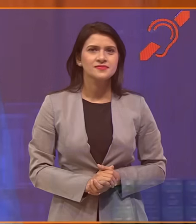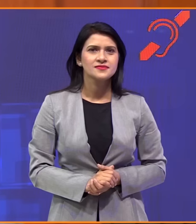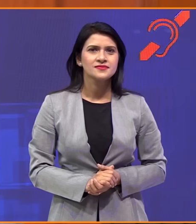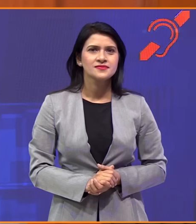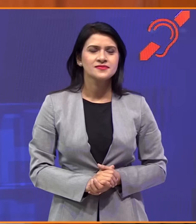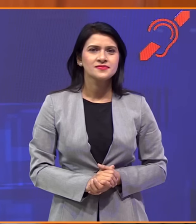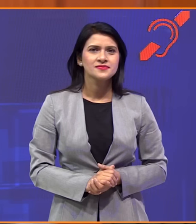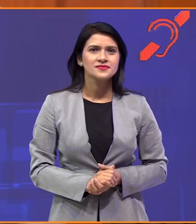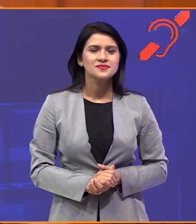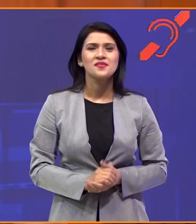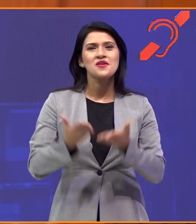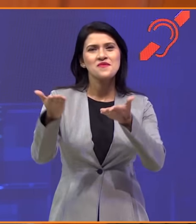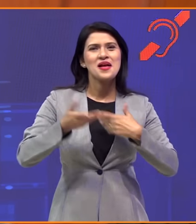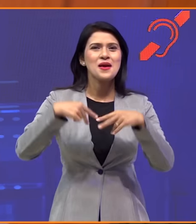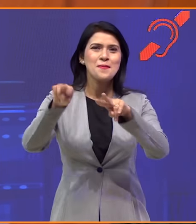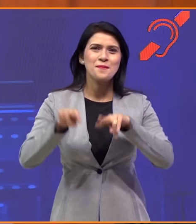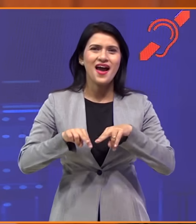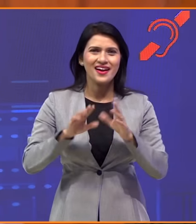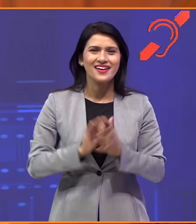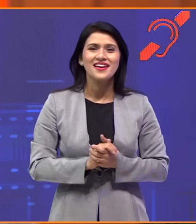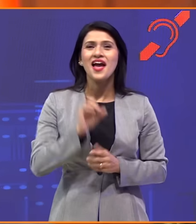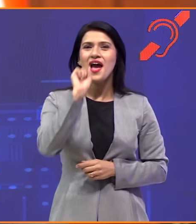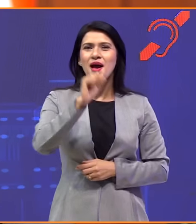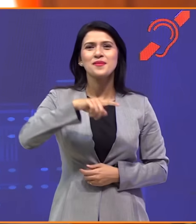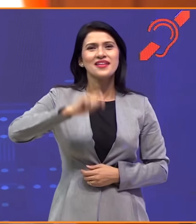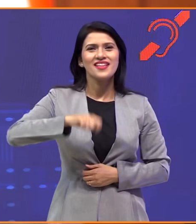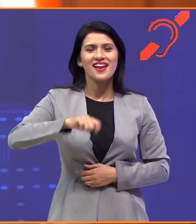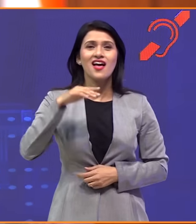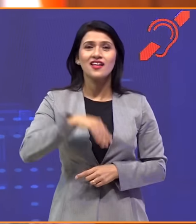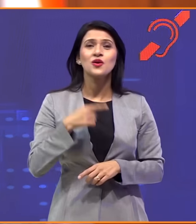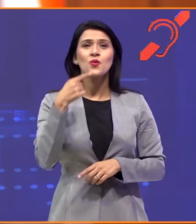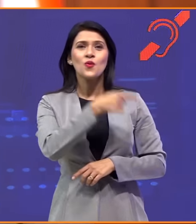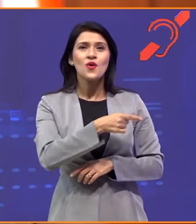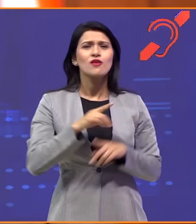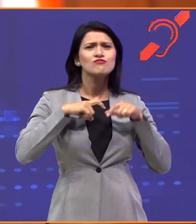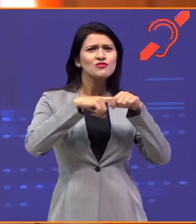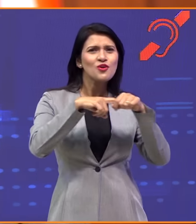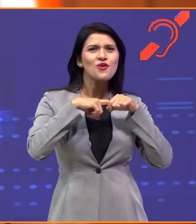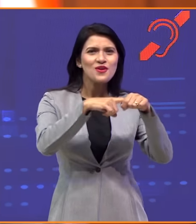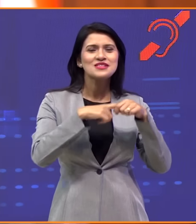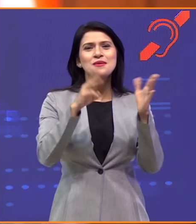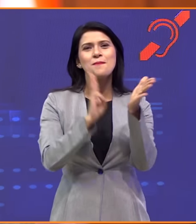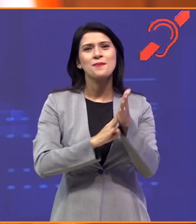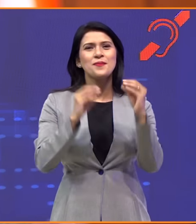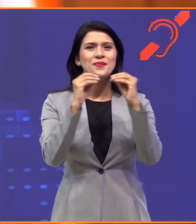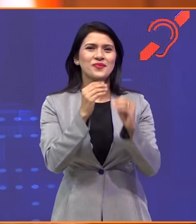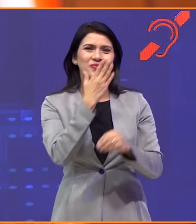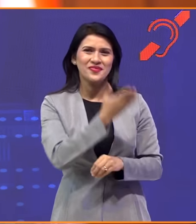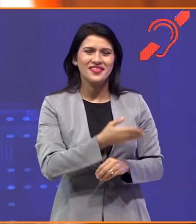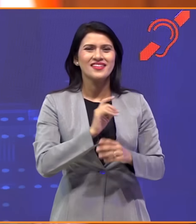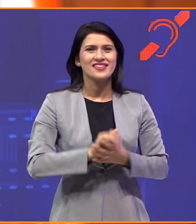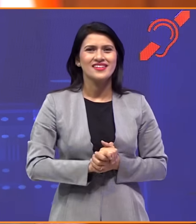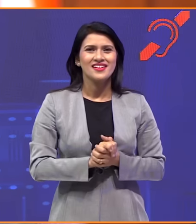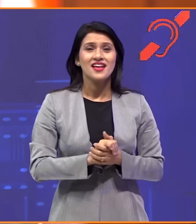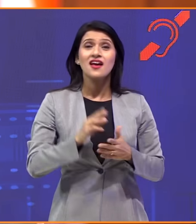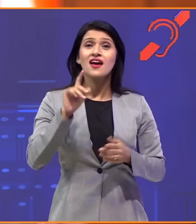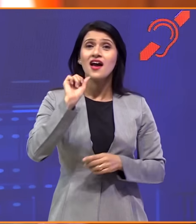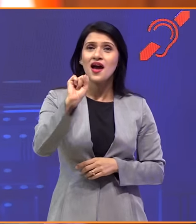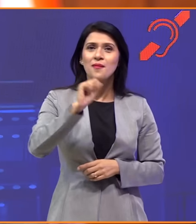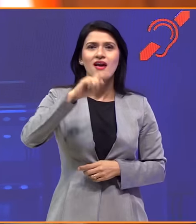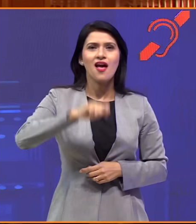जी वेलकम बैक आपकी अदालत में आज हम मुकदमा चला रहे हैं सवाल पूछ रहे हैं मनोज बाजपई से आपकी अदालत